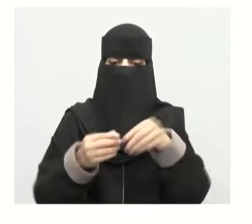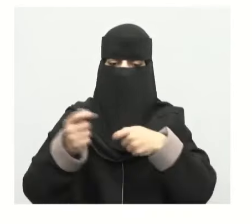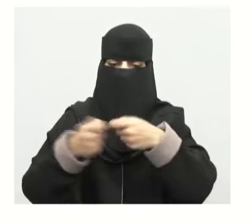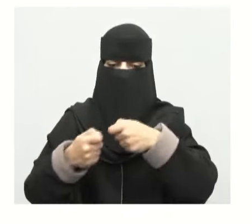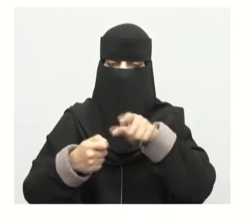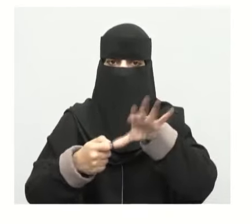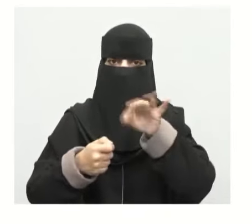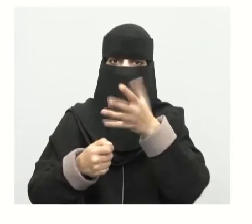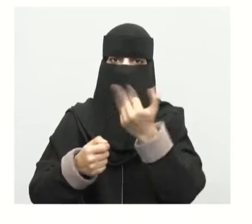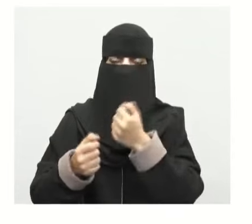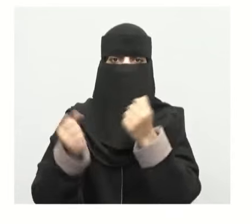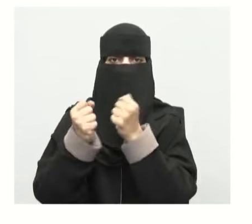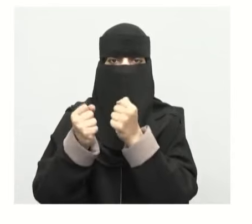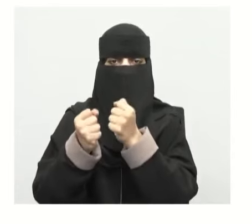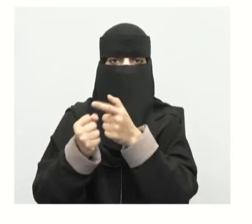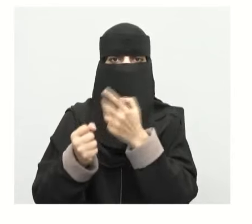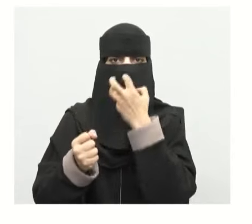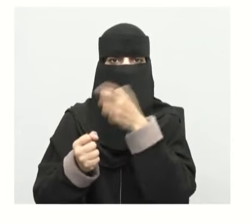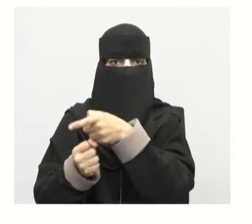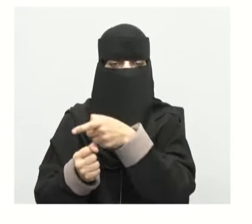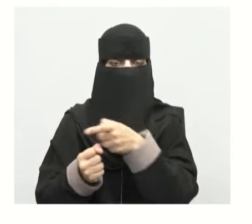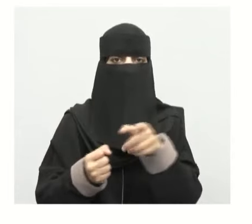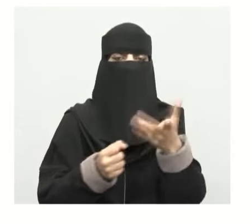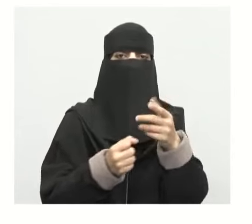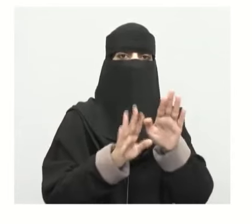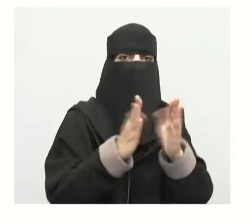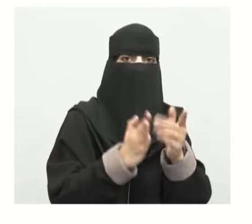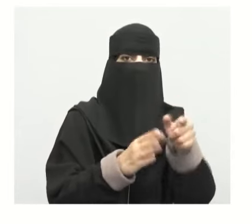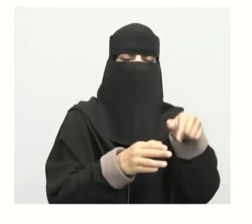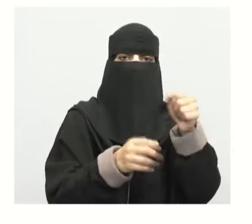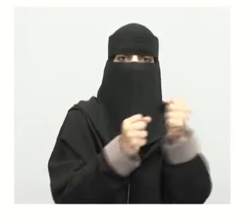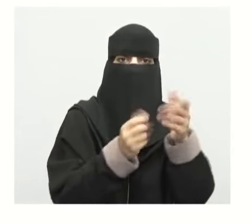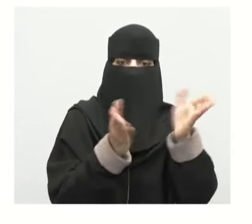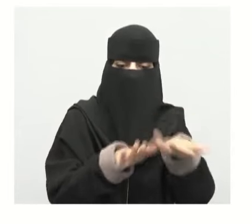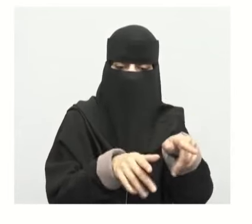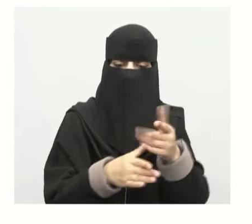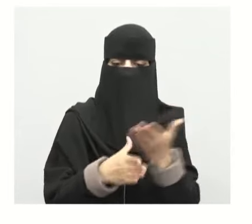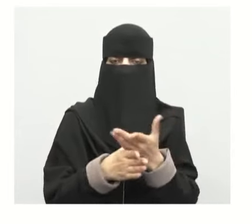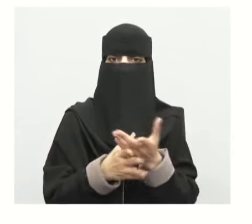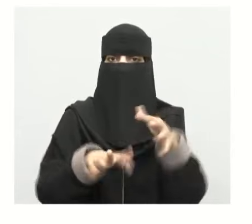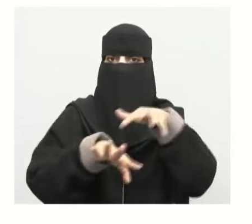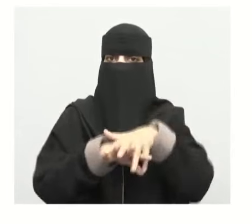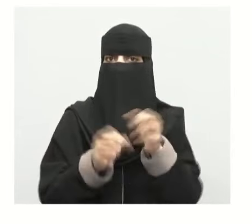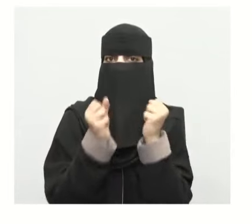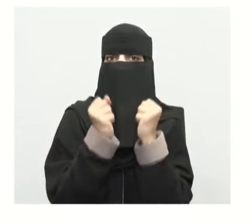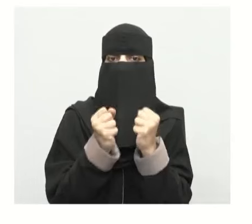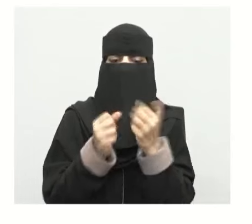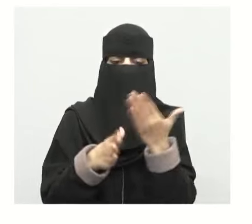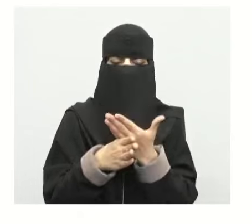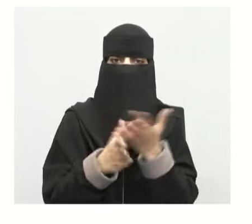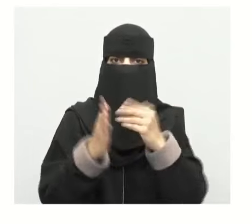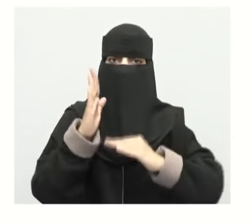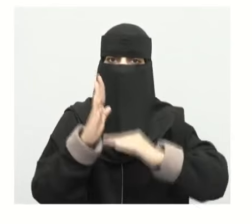اقتصاديا حيث الحاجه للتبريد او التدفئه صعوبه التكيف معها لارتفاع درجه